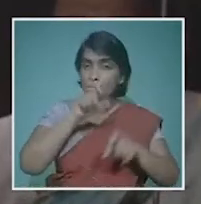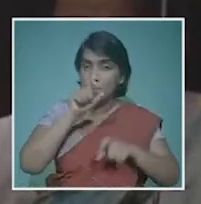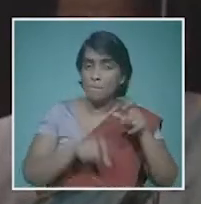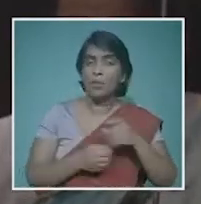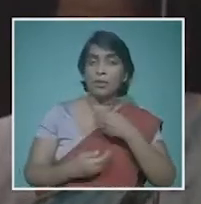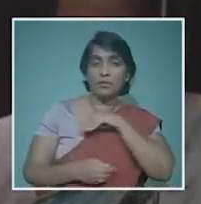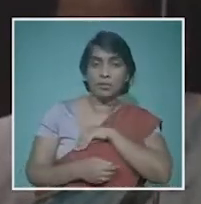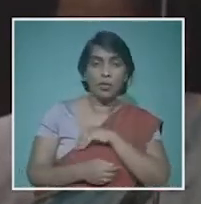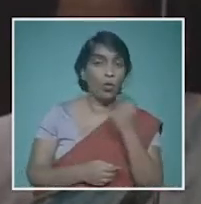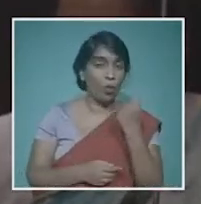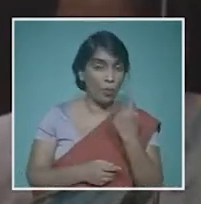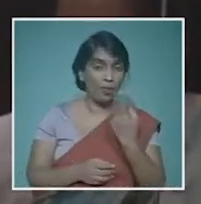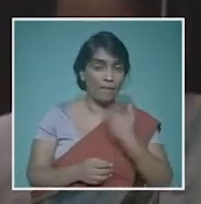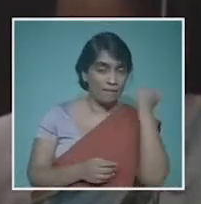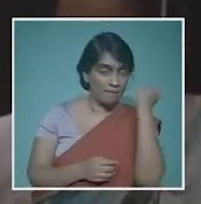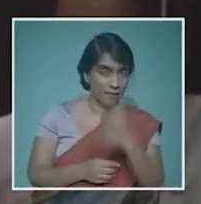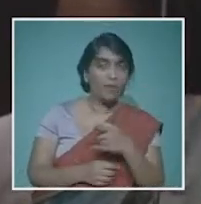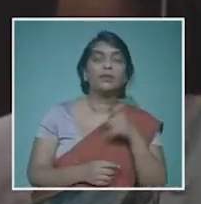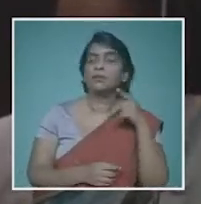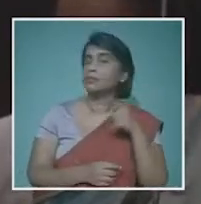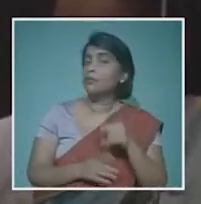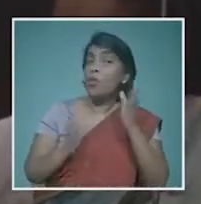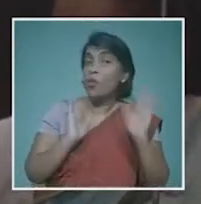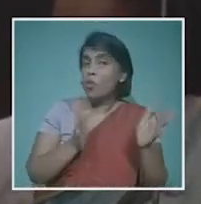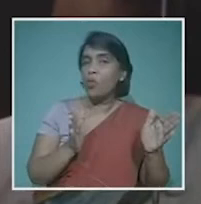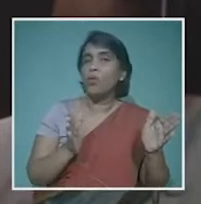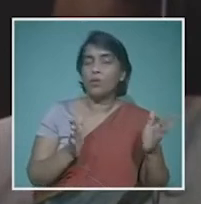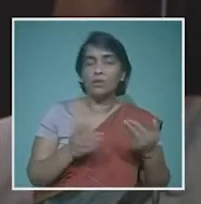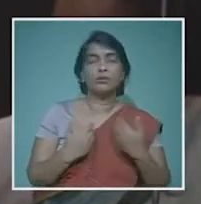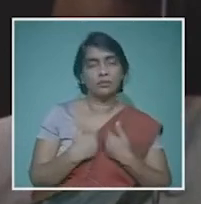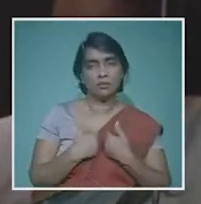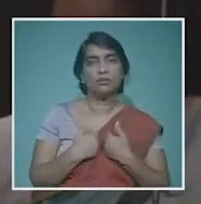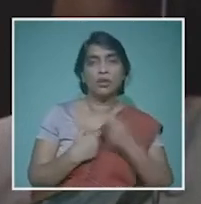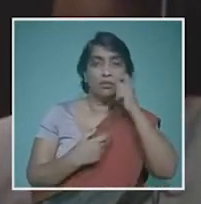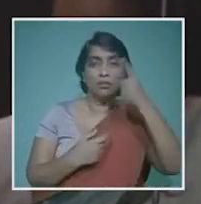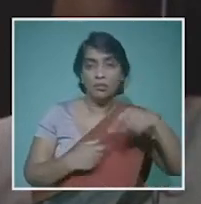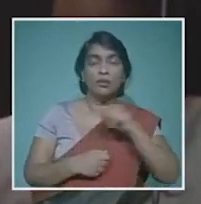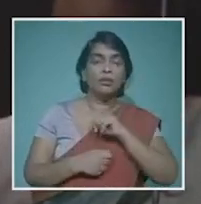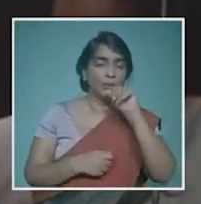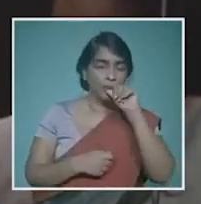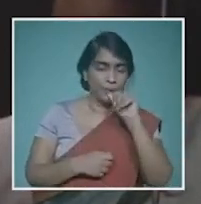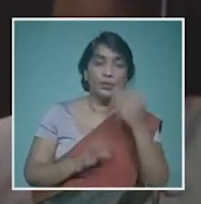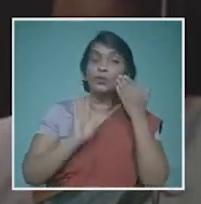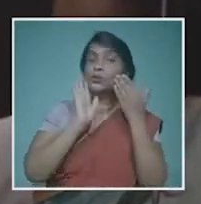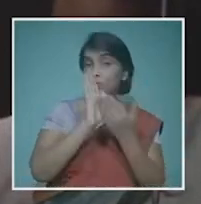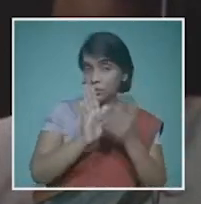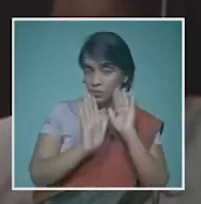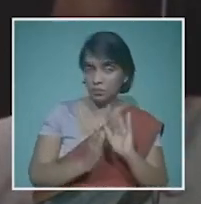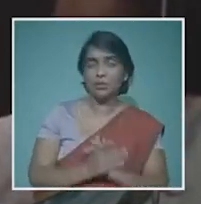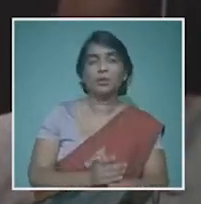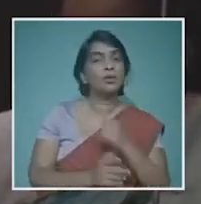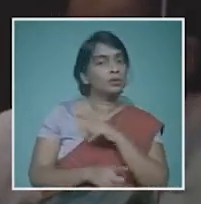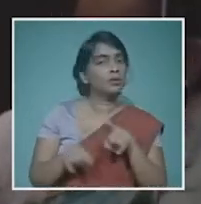සාක්කුවේ තියෙන රුපියලට ගහනව නම් කවුරු හරි ඒ කවුද කියලා අපි මහජනයාට පැහැදිලිව ප්‍රදර්ශනය කළ යුතුව තිබෙනවා.